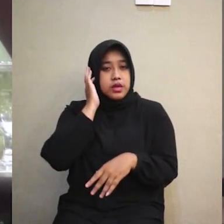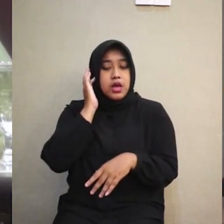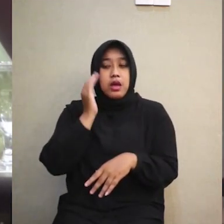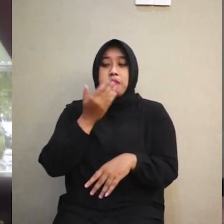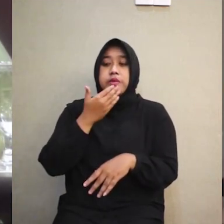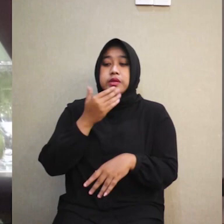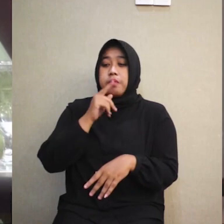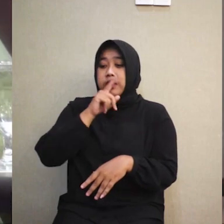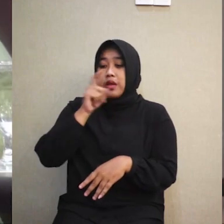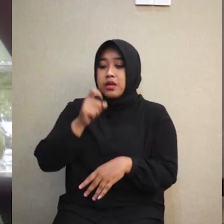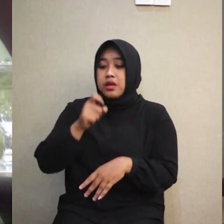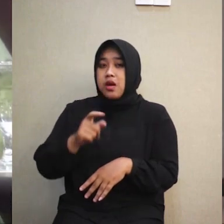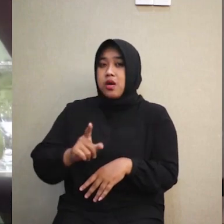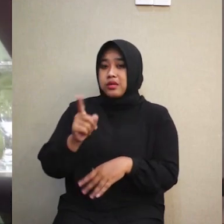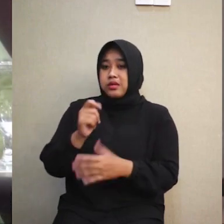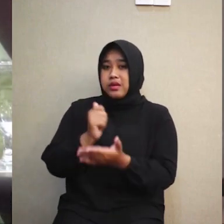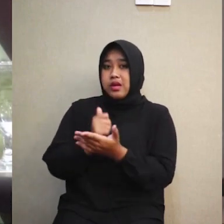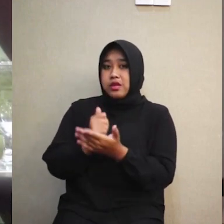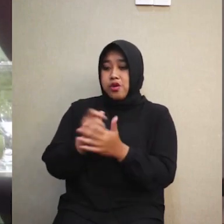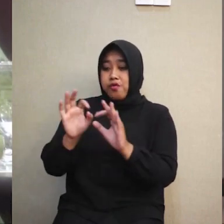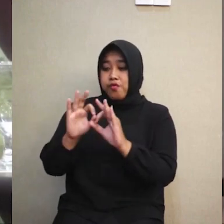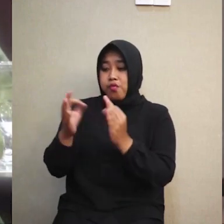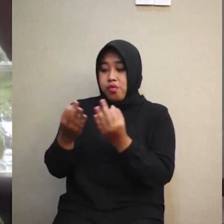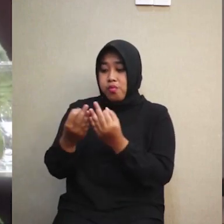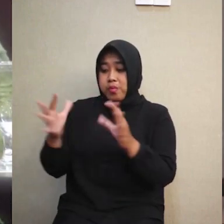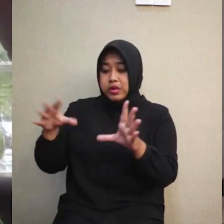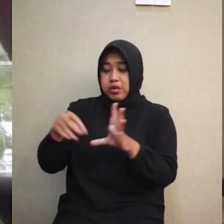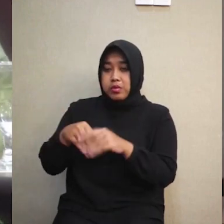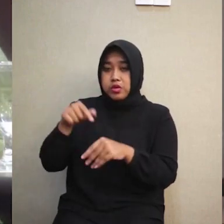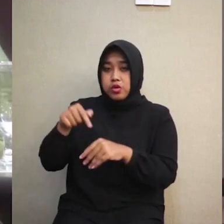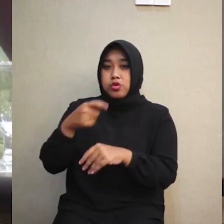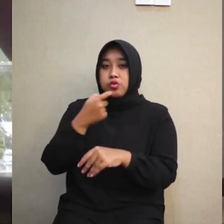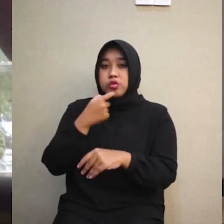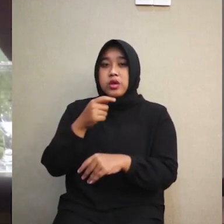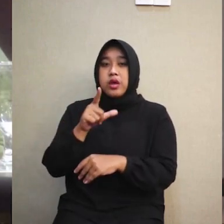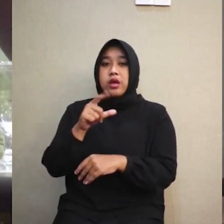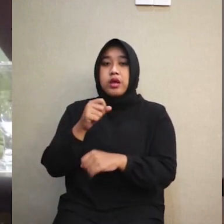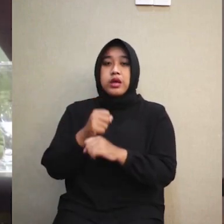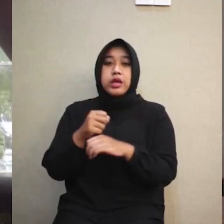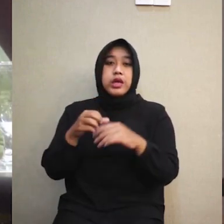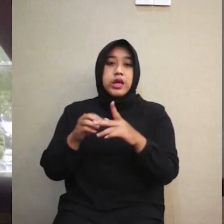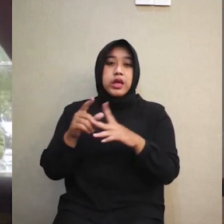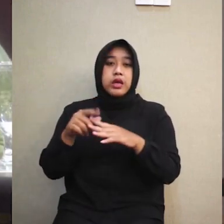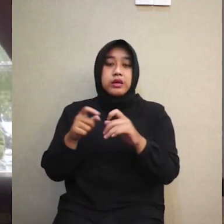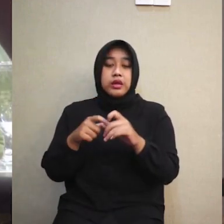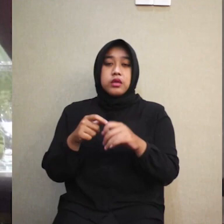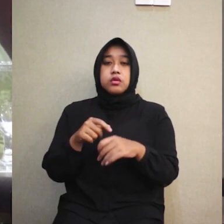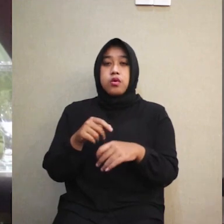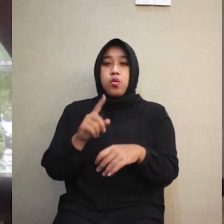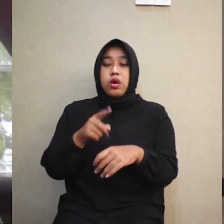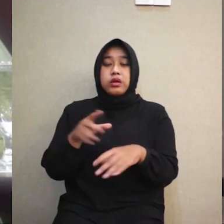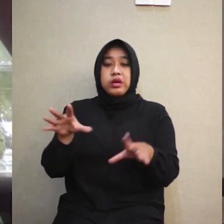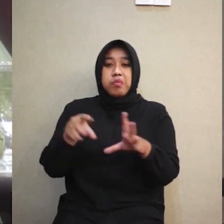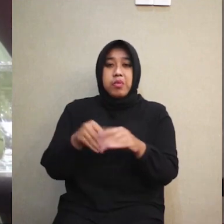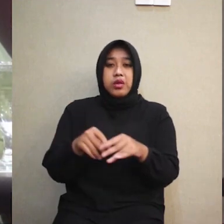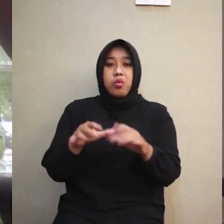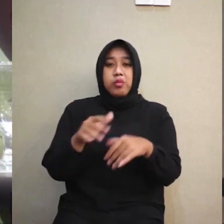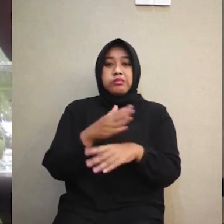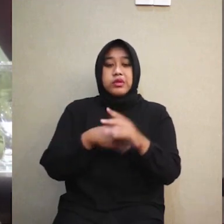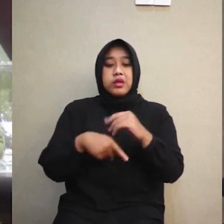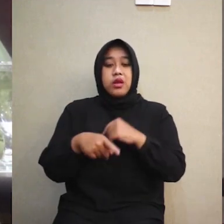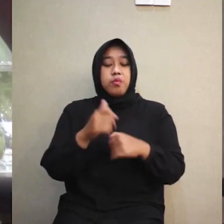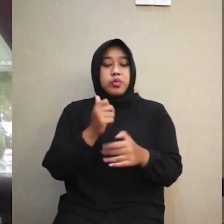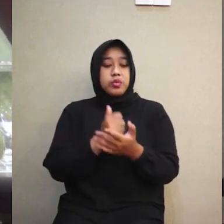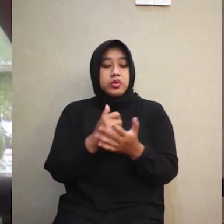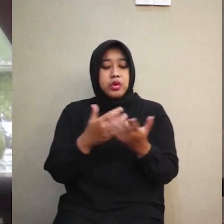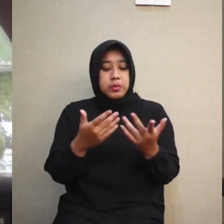bertanya jangan-jangan forum-forum partisipasi itu hanya untuk legalitas saja kehadiran kami Nah ini nih yang yang